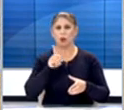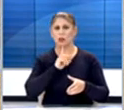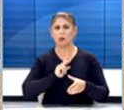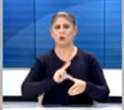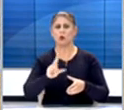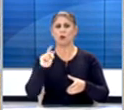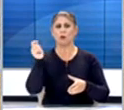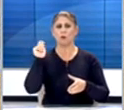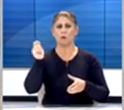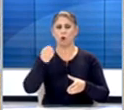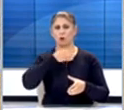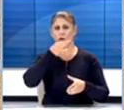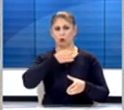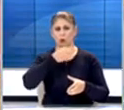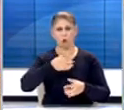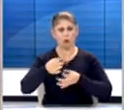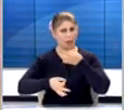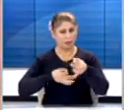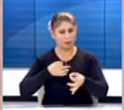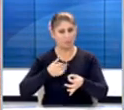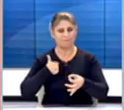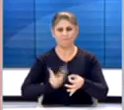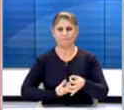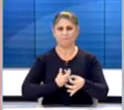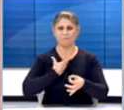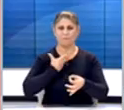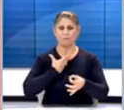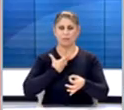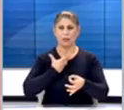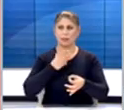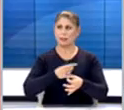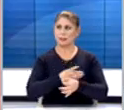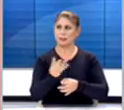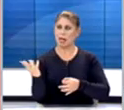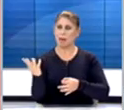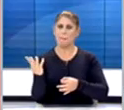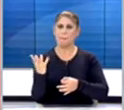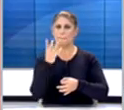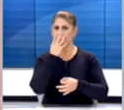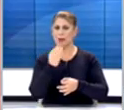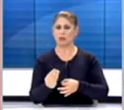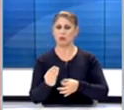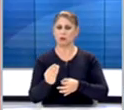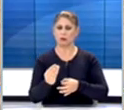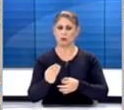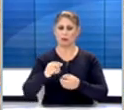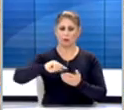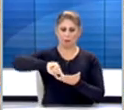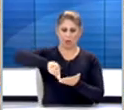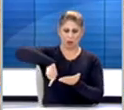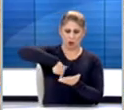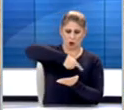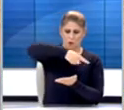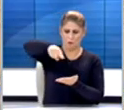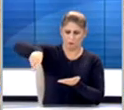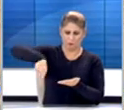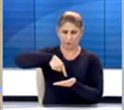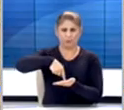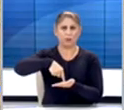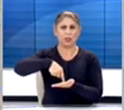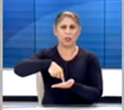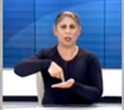λόγο εκφέρετε. Έχω την αίσθηση ότι σαν να κάνατε ως ΠΑΣΟΚ μια στροφή 360 μοίρες γύρω από τον εαυτό σας και να καταλήξατε ακριβώς στο ίδιο σημείο